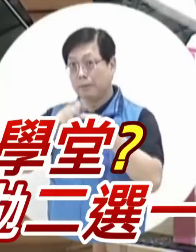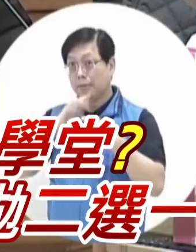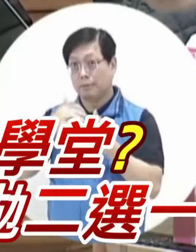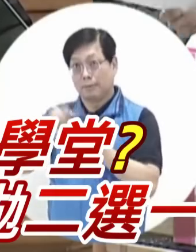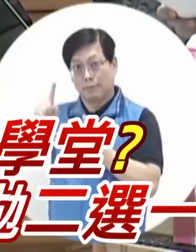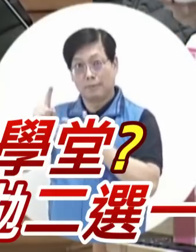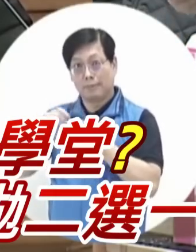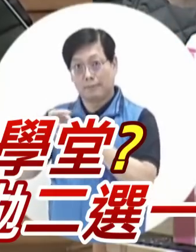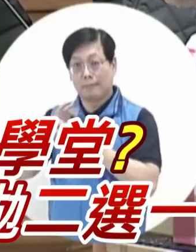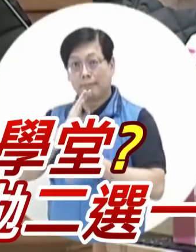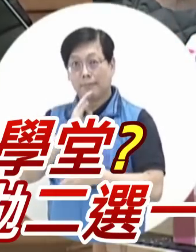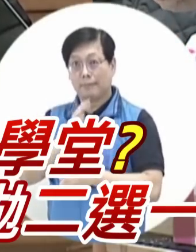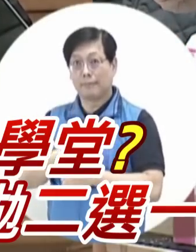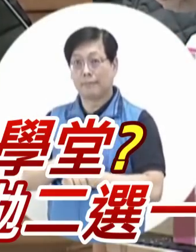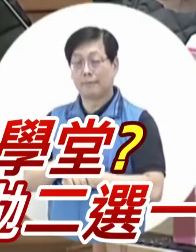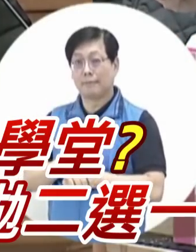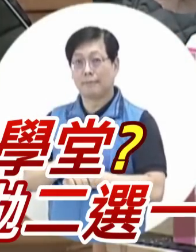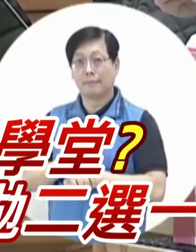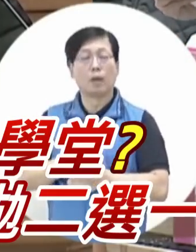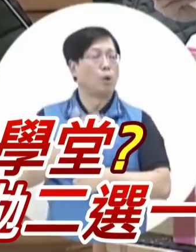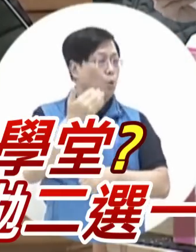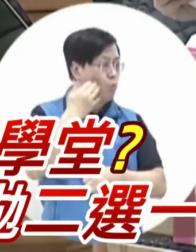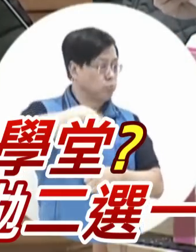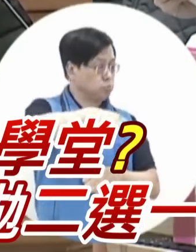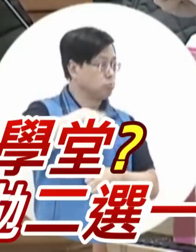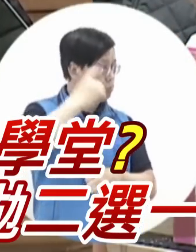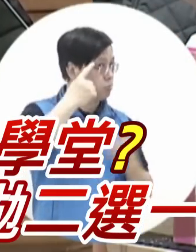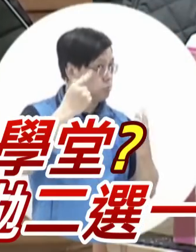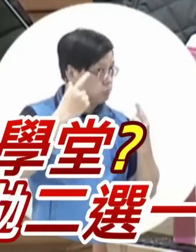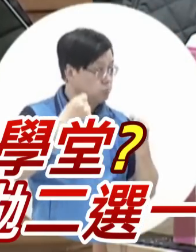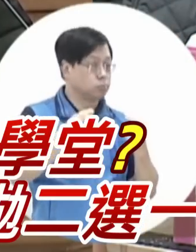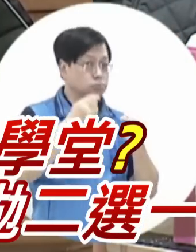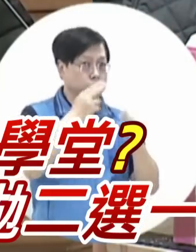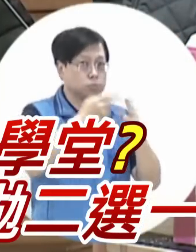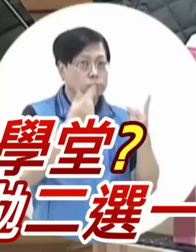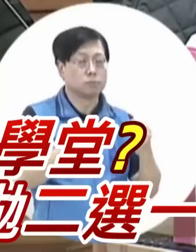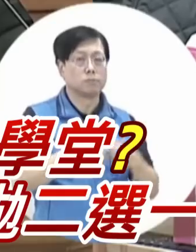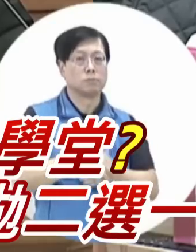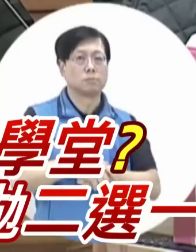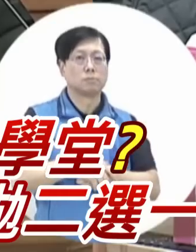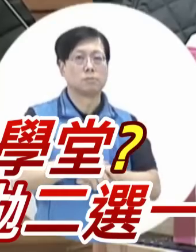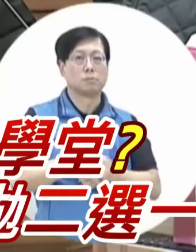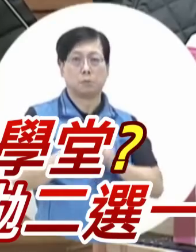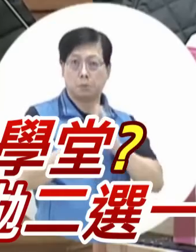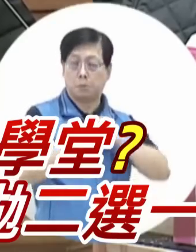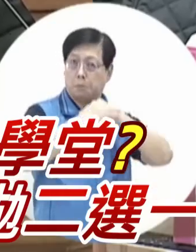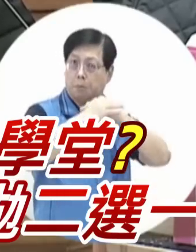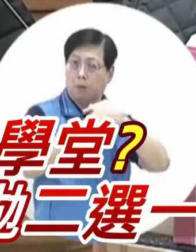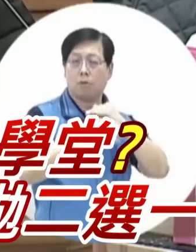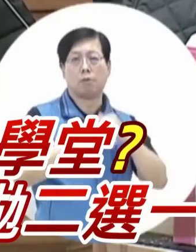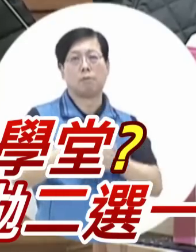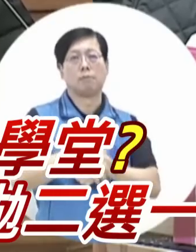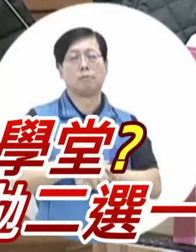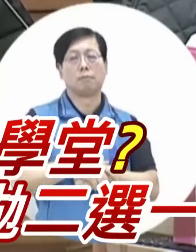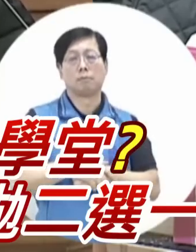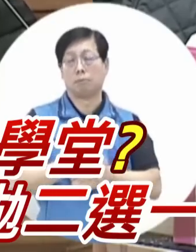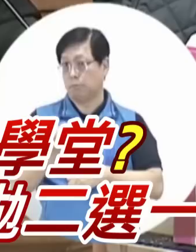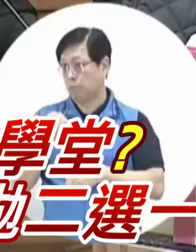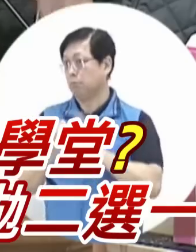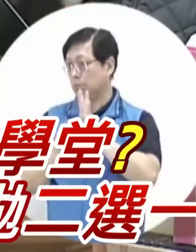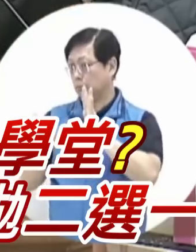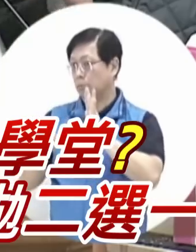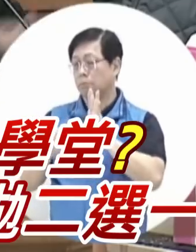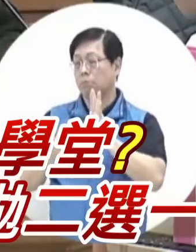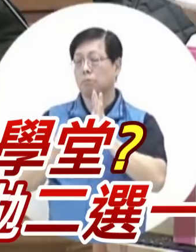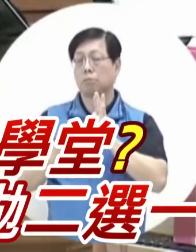关系？ 只要大家有共同的信念、共同的价值， 好，所以你要跟谁有共同的信念？对你刚刚讲的非常好， 全